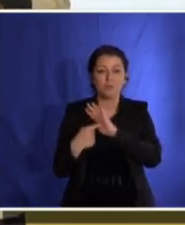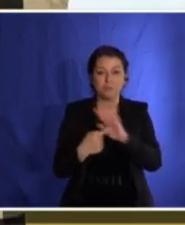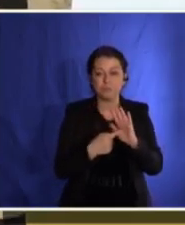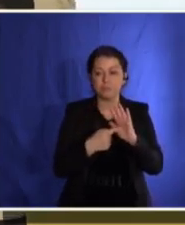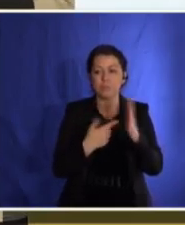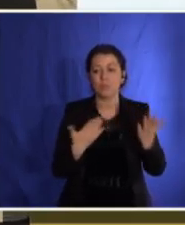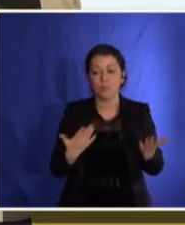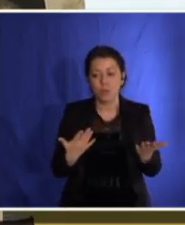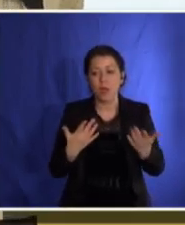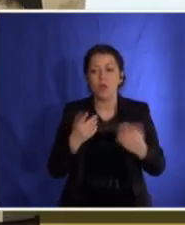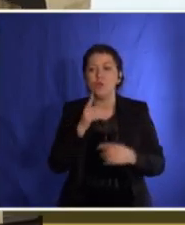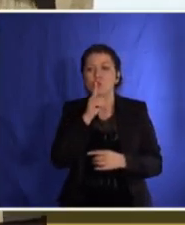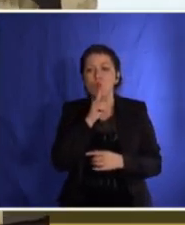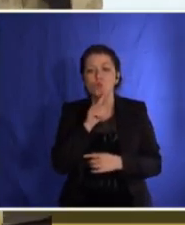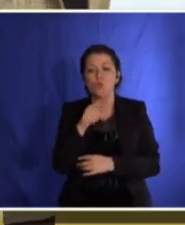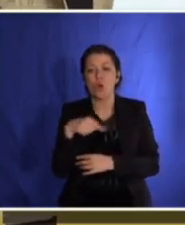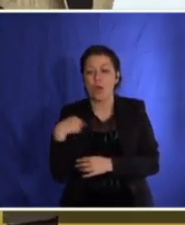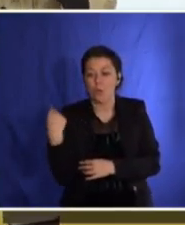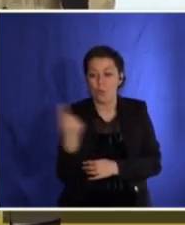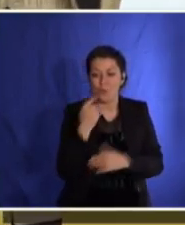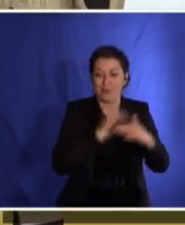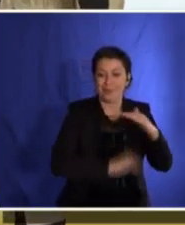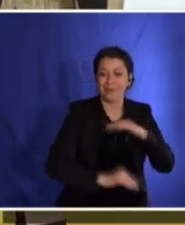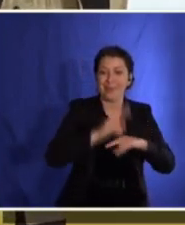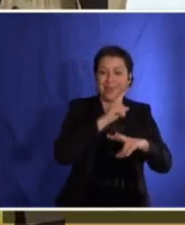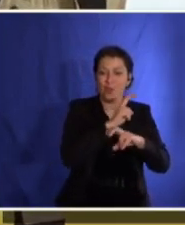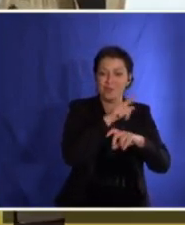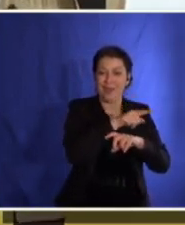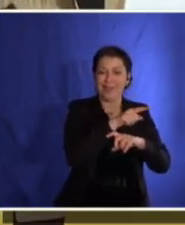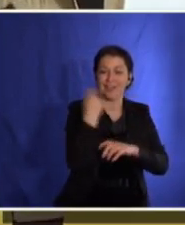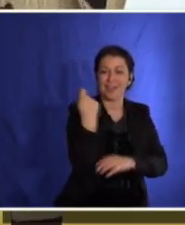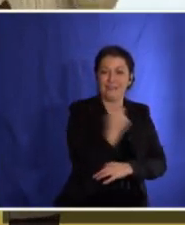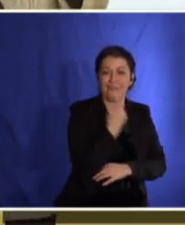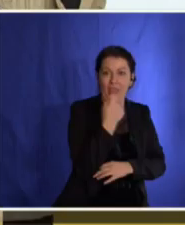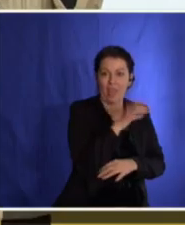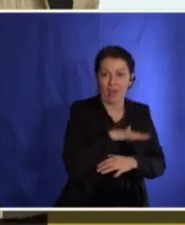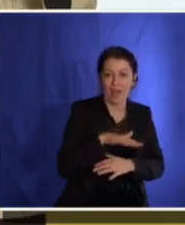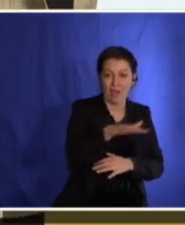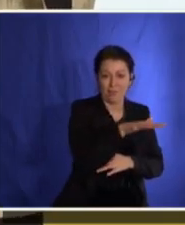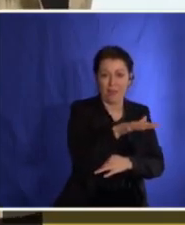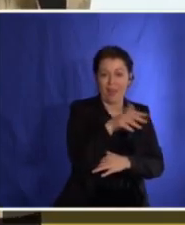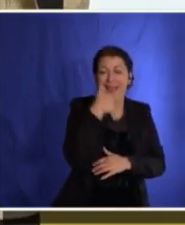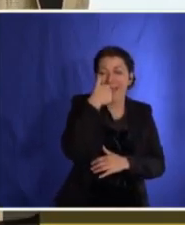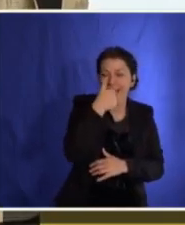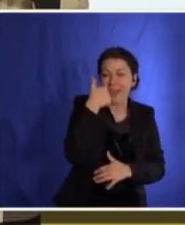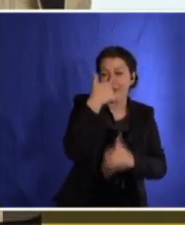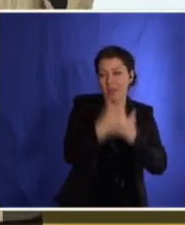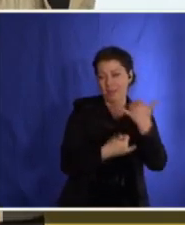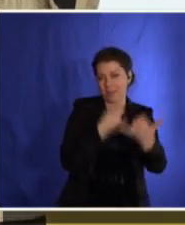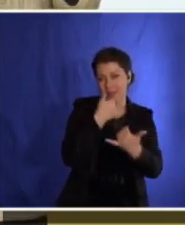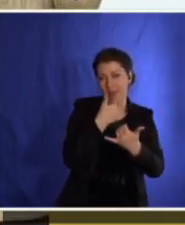alleine unser niederösterreichisches Gewerbe in einem Jahr